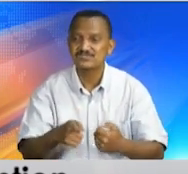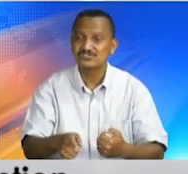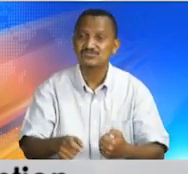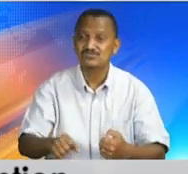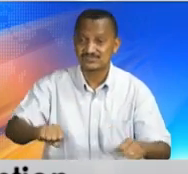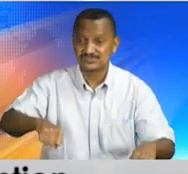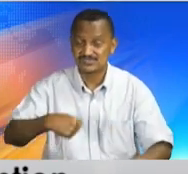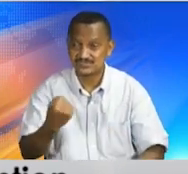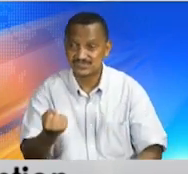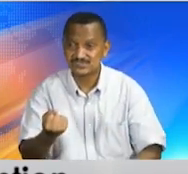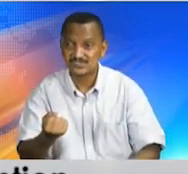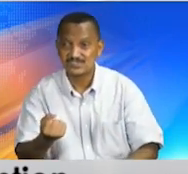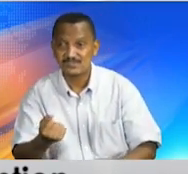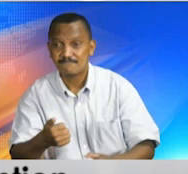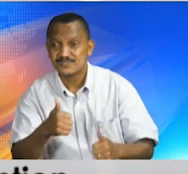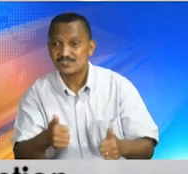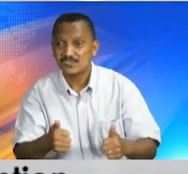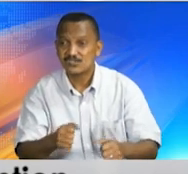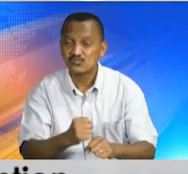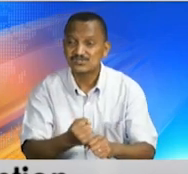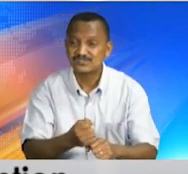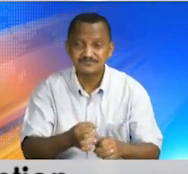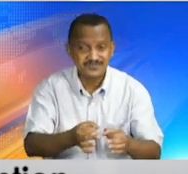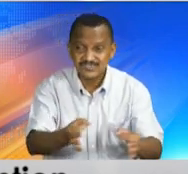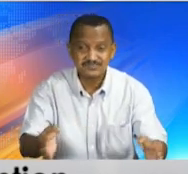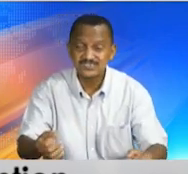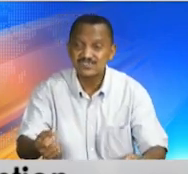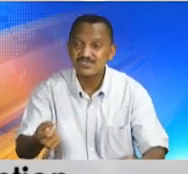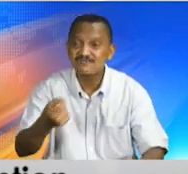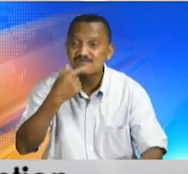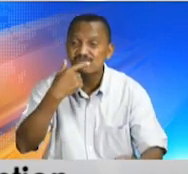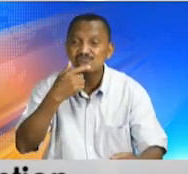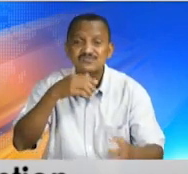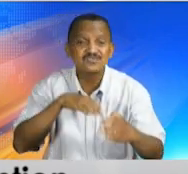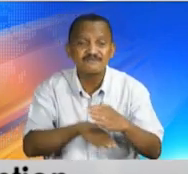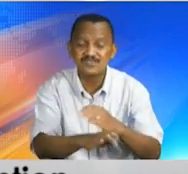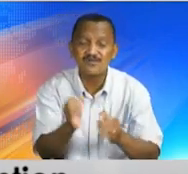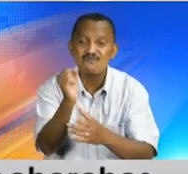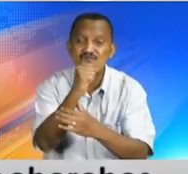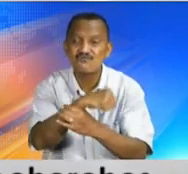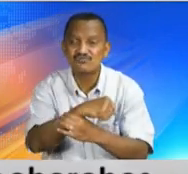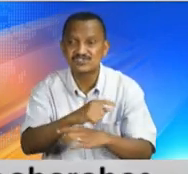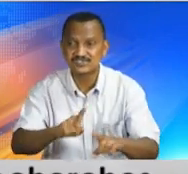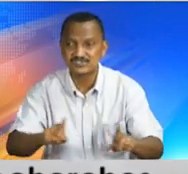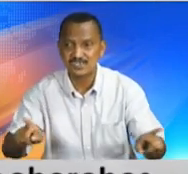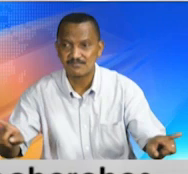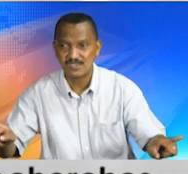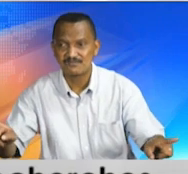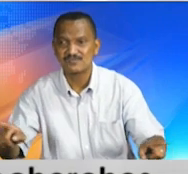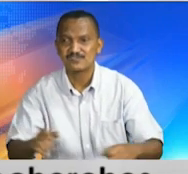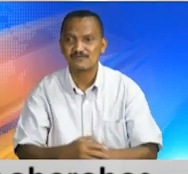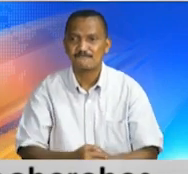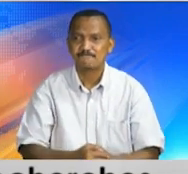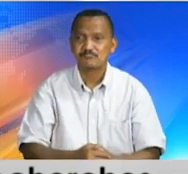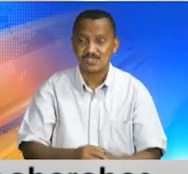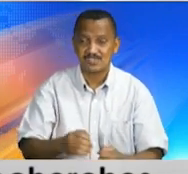ny mba hisorohana hoe tsy hisiny ny fanafody iny a any anatin'le vokatra izay ataontsika. Dia eo andanin'izany a